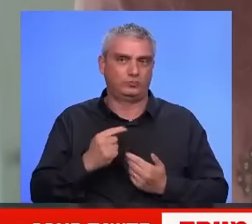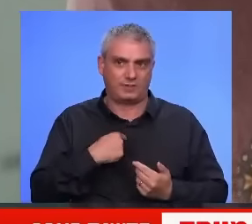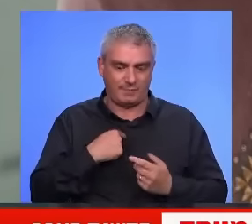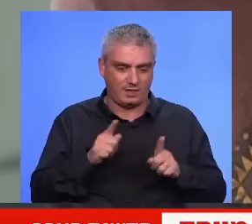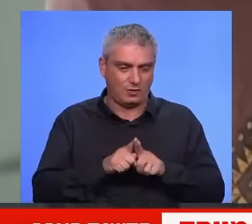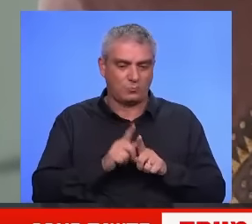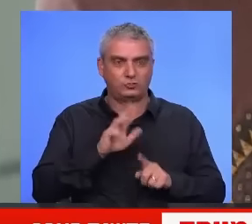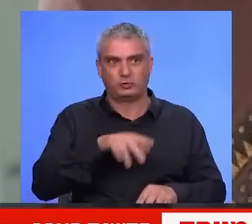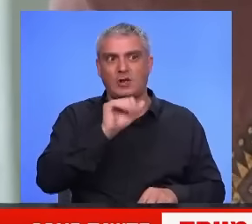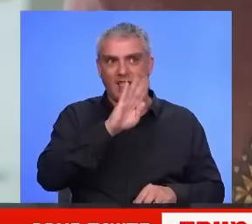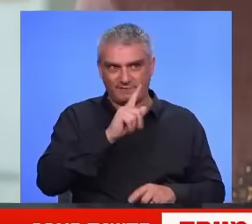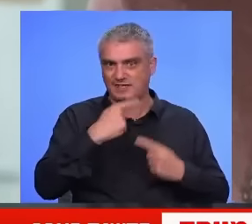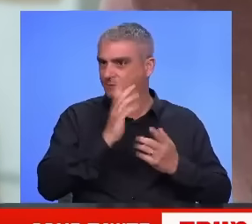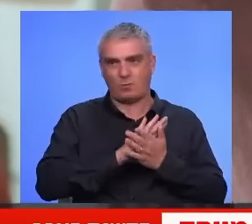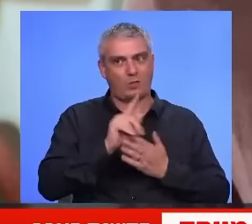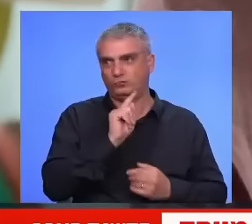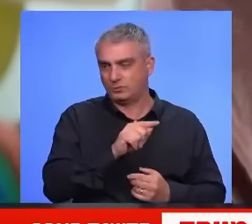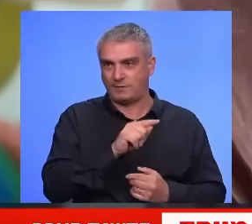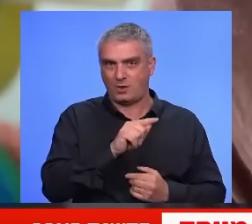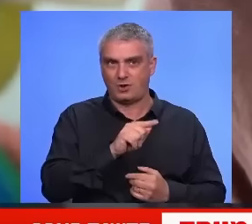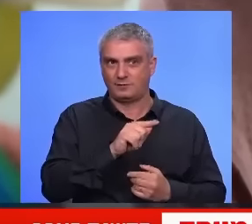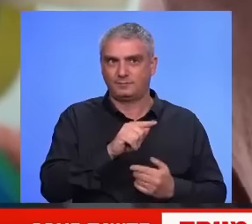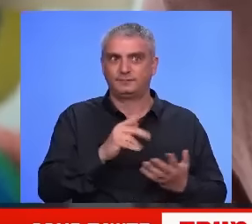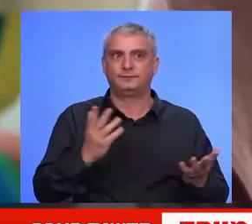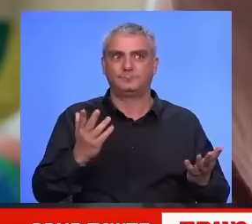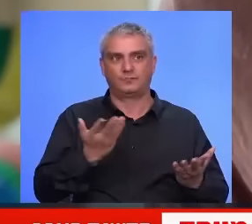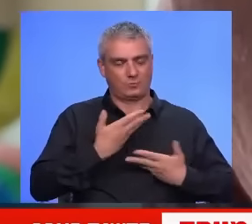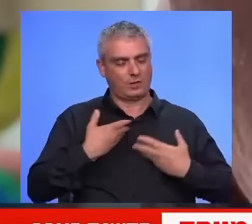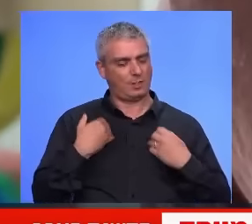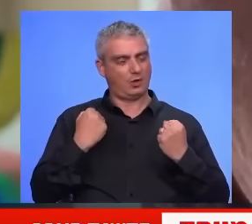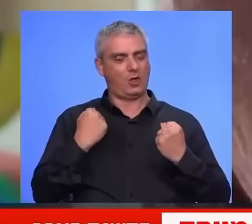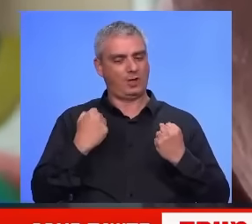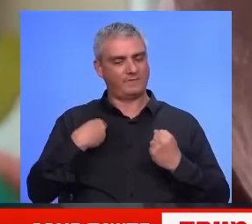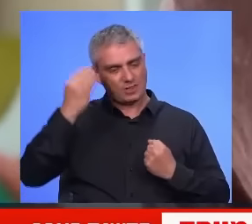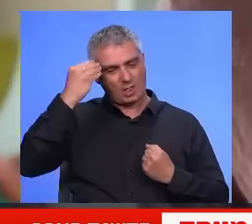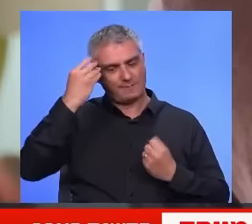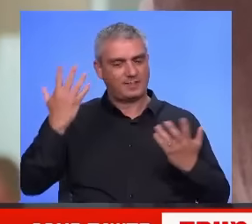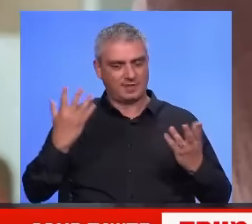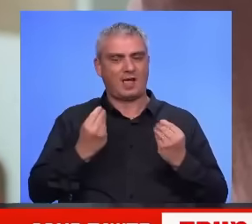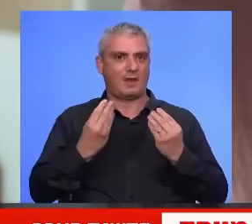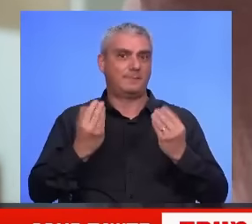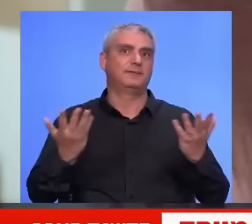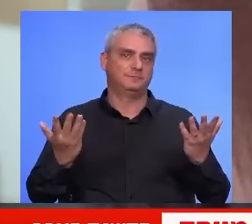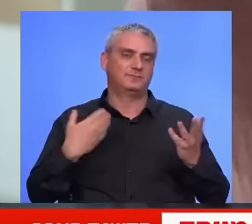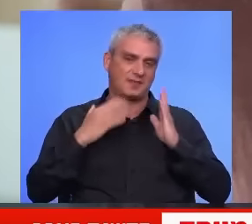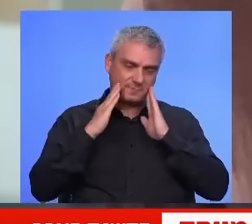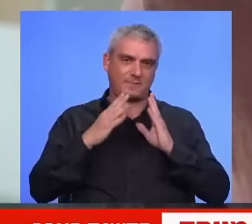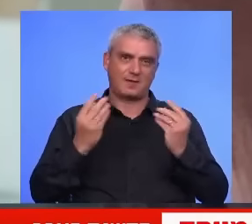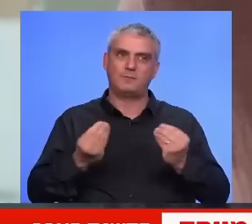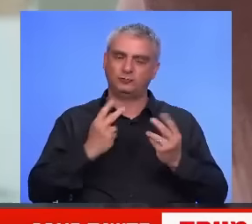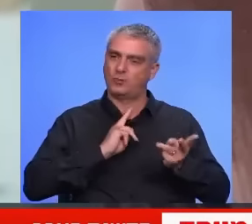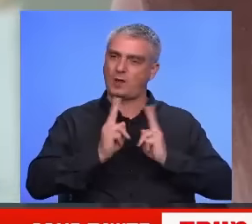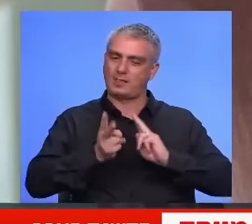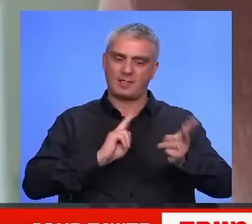שיש לאבי, ימים שלא פשוטים לו, אז הוא נותן לי כוח ואני לומדת ממנו הרבה. אז אני מאמינה שזה משהו הדדי